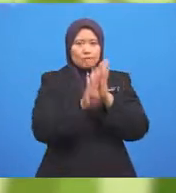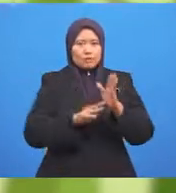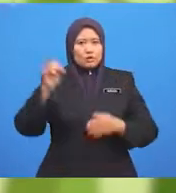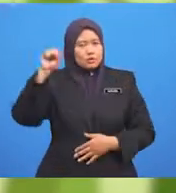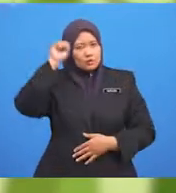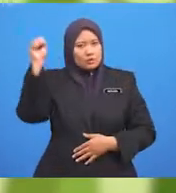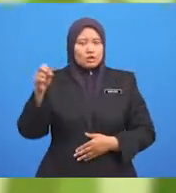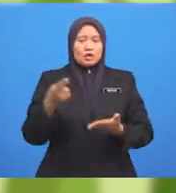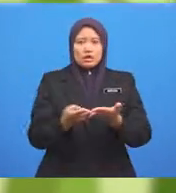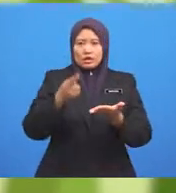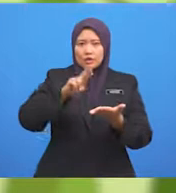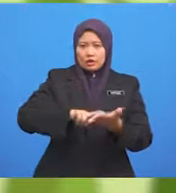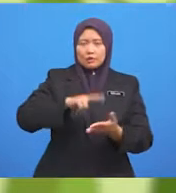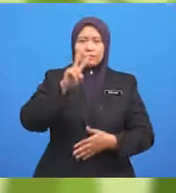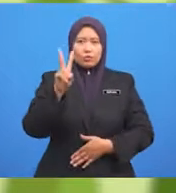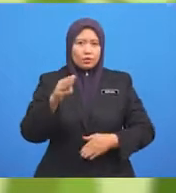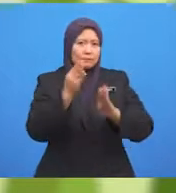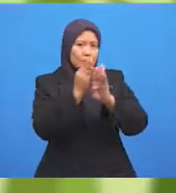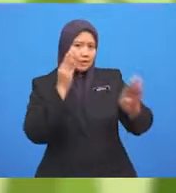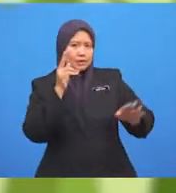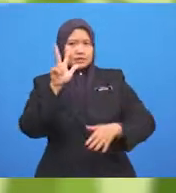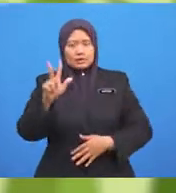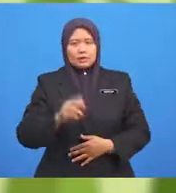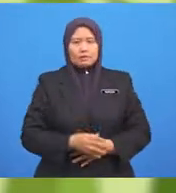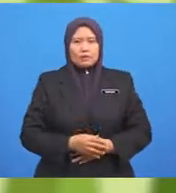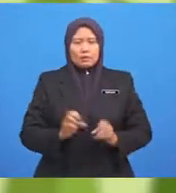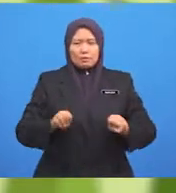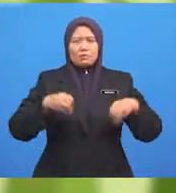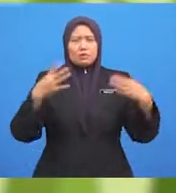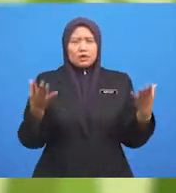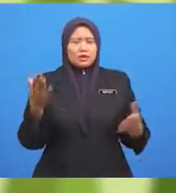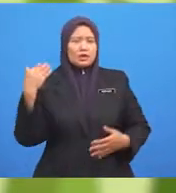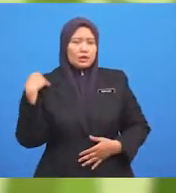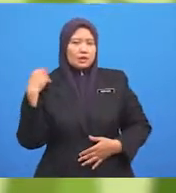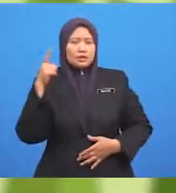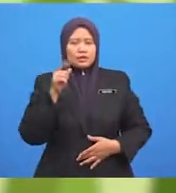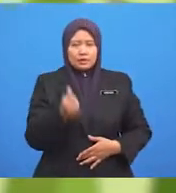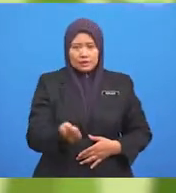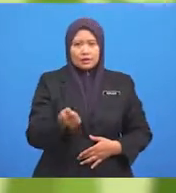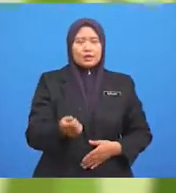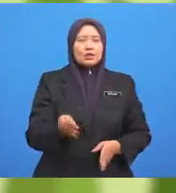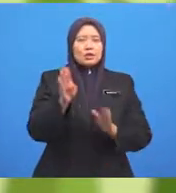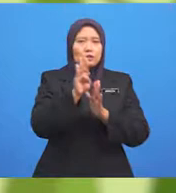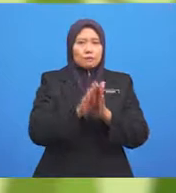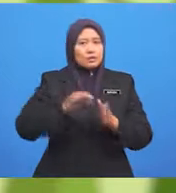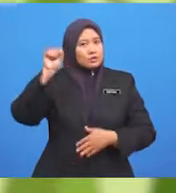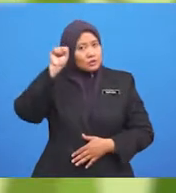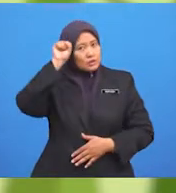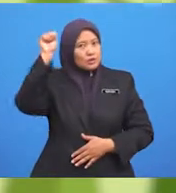ketiga yang menyatakan bahawa banyak ada ia bersaudara. Tahukah